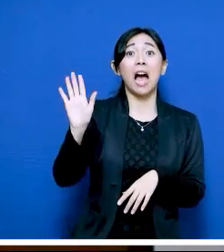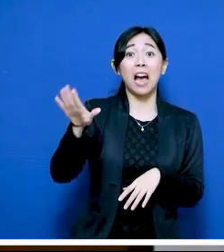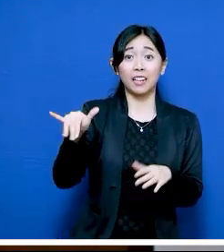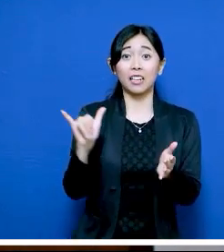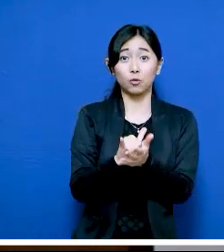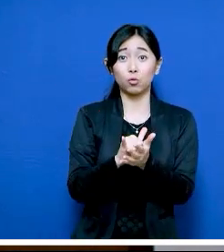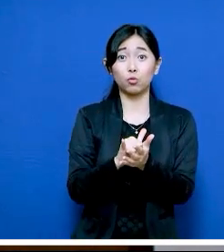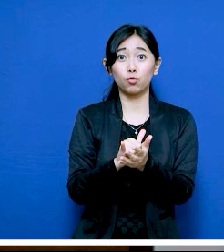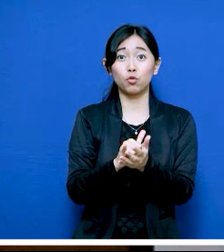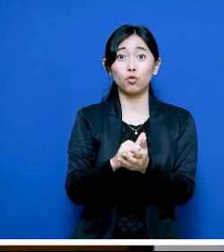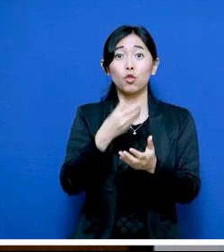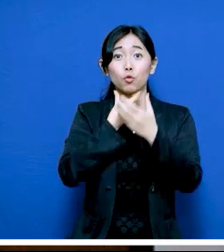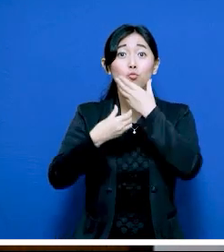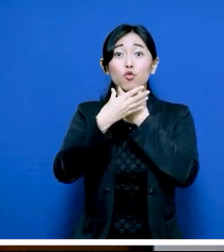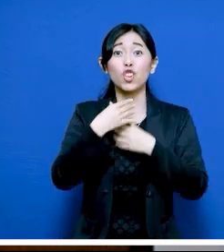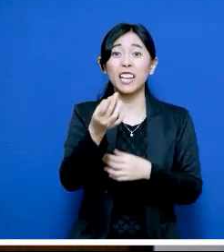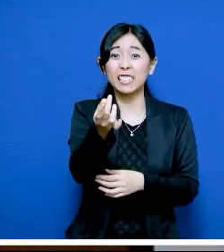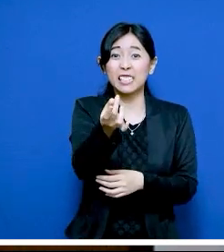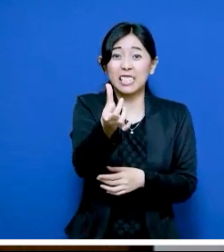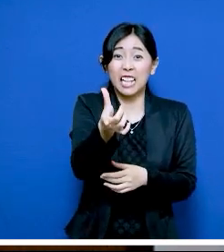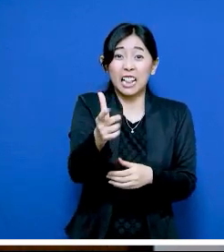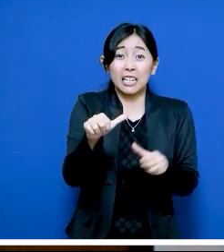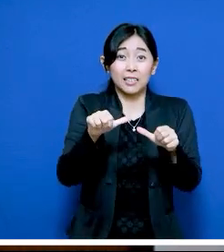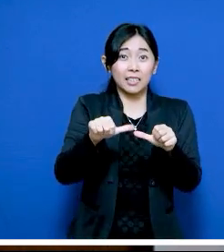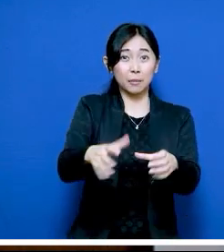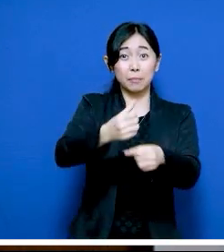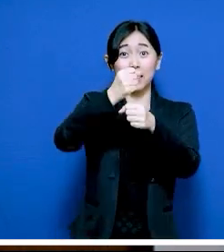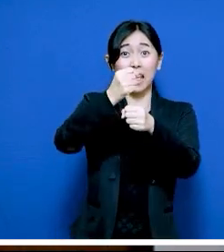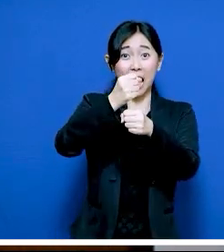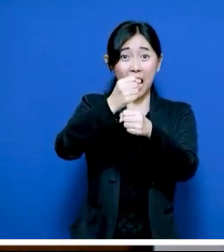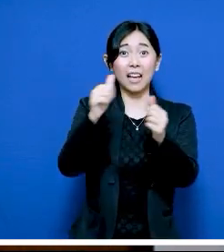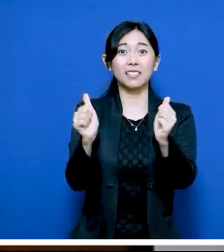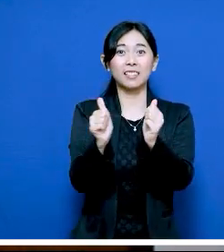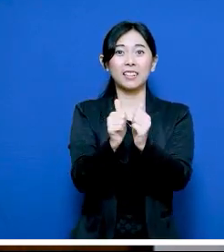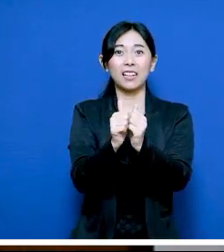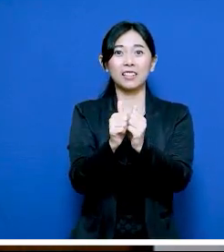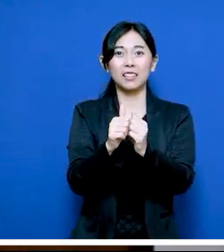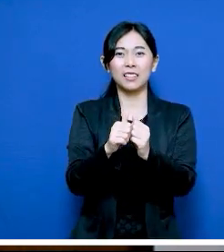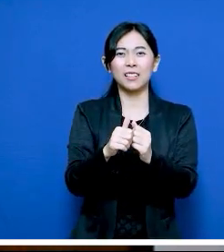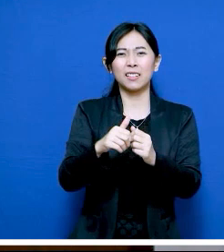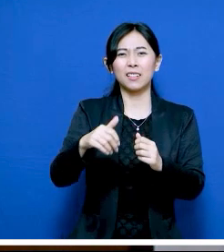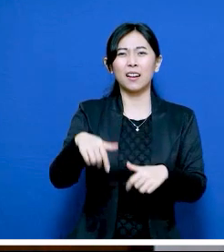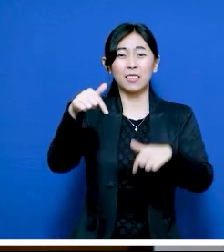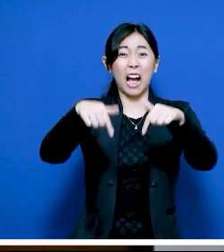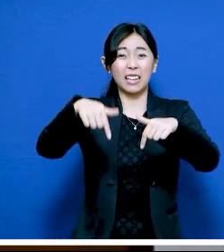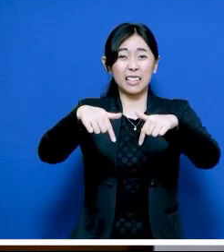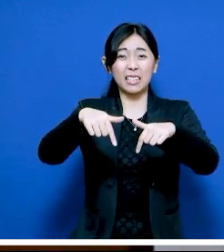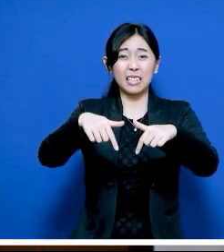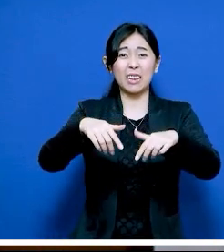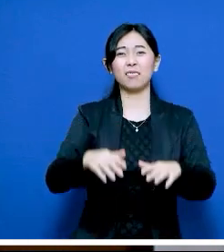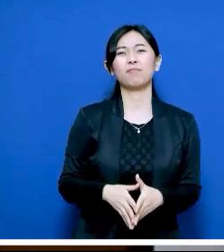tadi di usianya yang sangat belia tetap bertahan dengan kuda-kuda menahan sakit